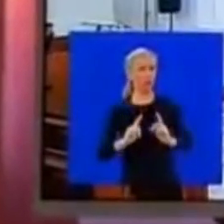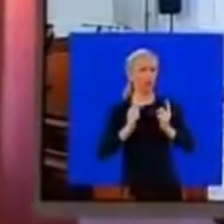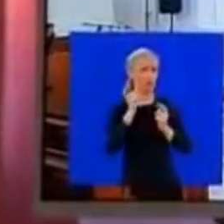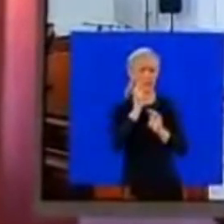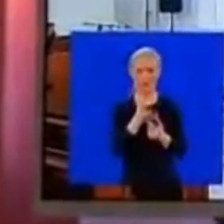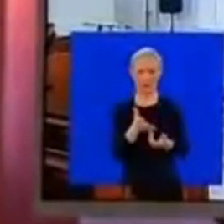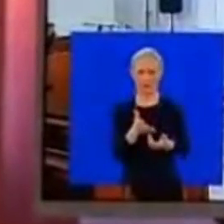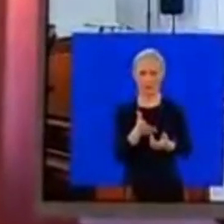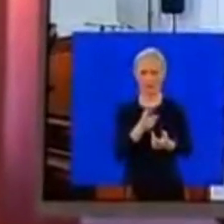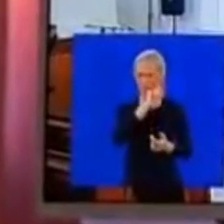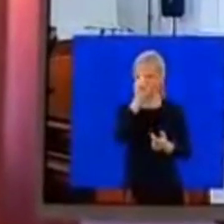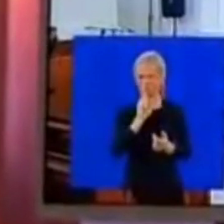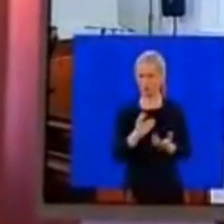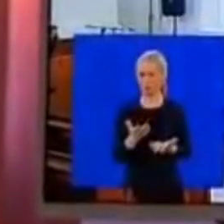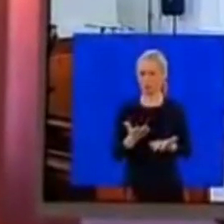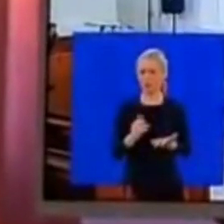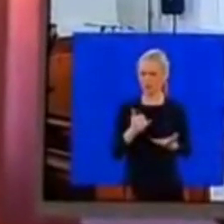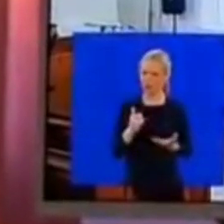dan!